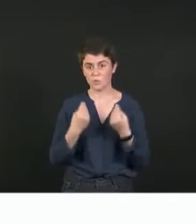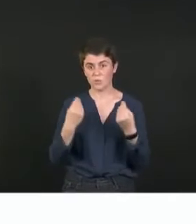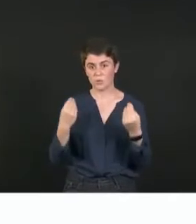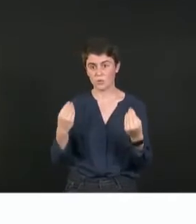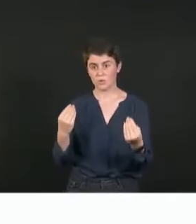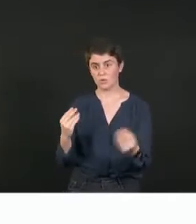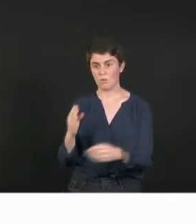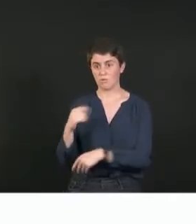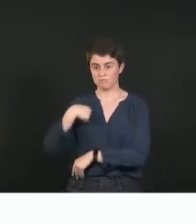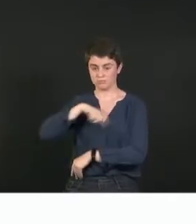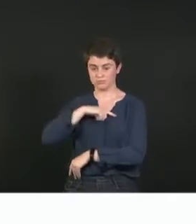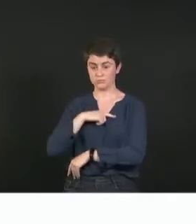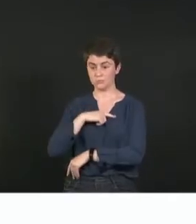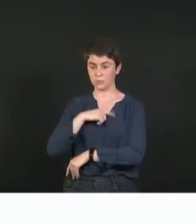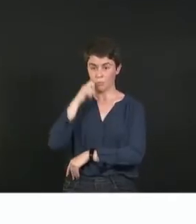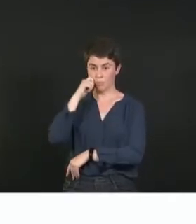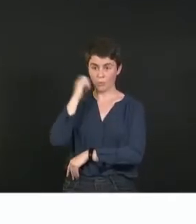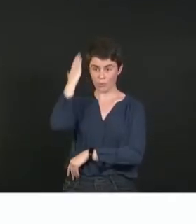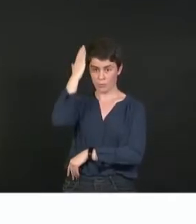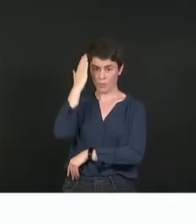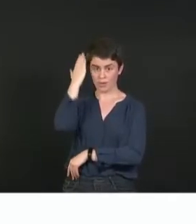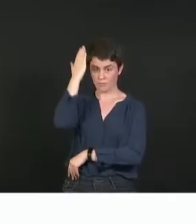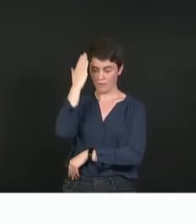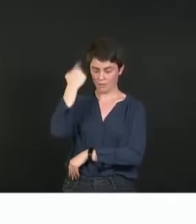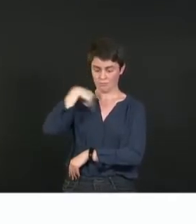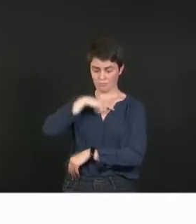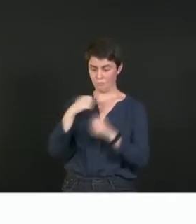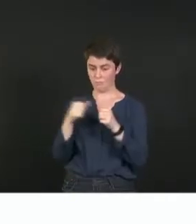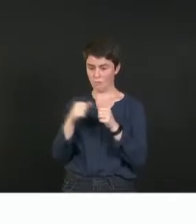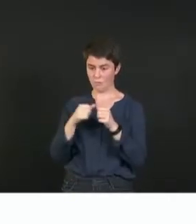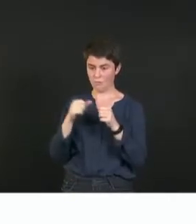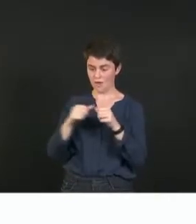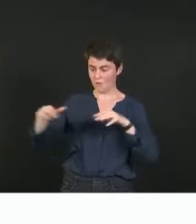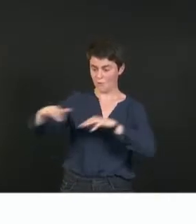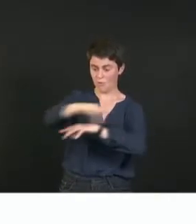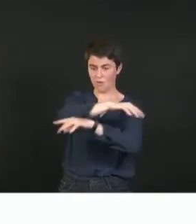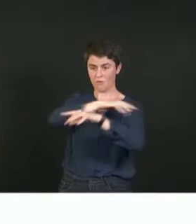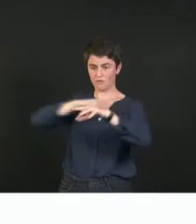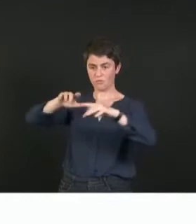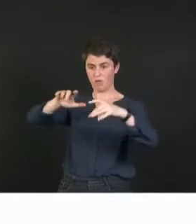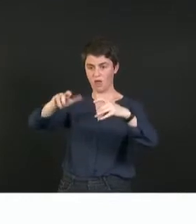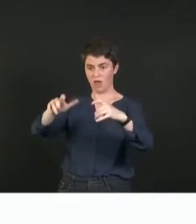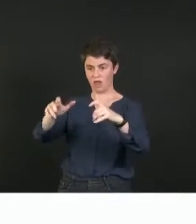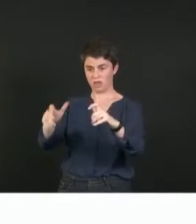même de se dénaturer et de dénaturer notre environnement. Donc